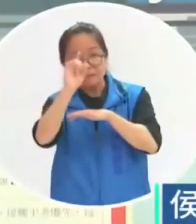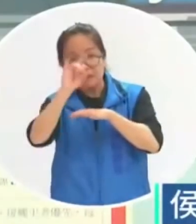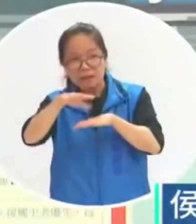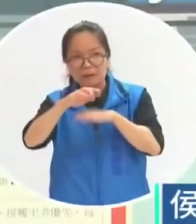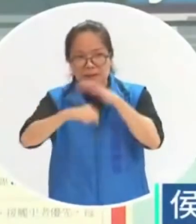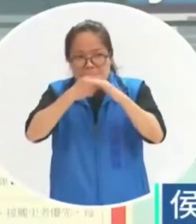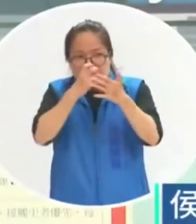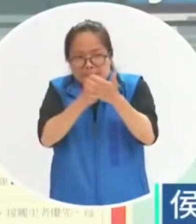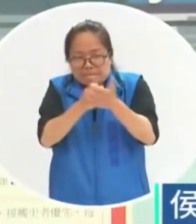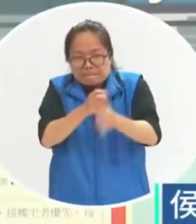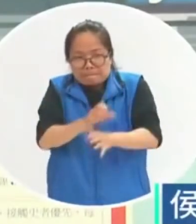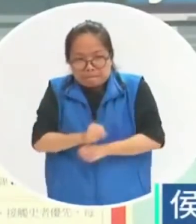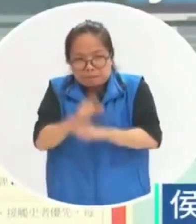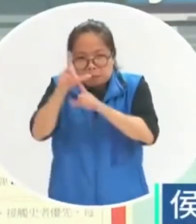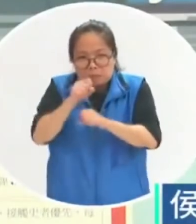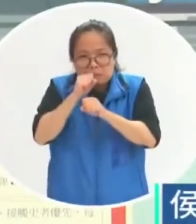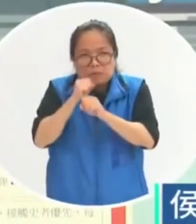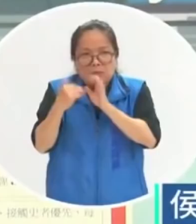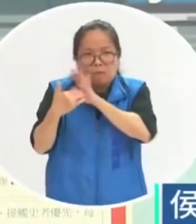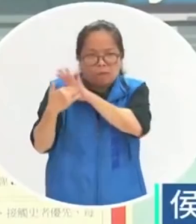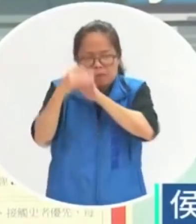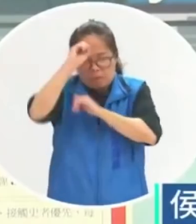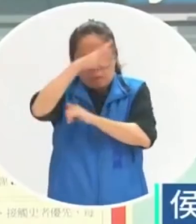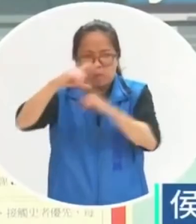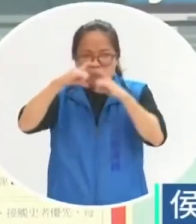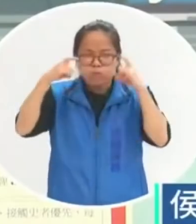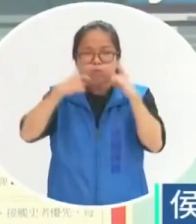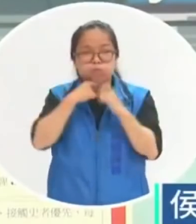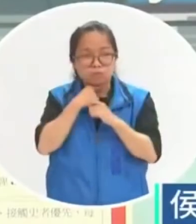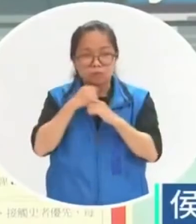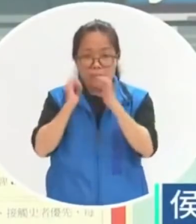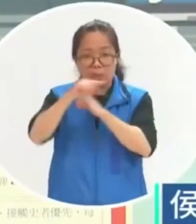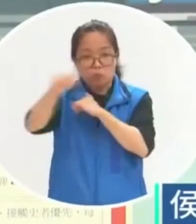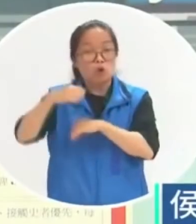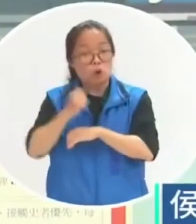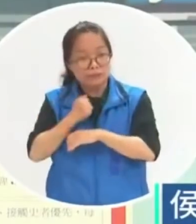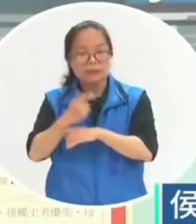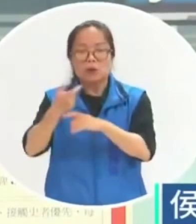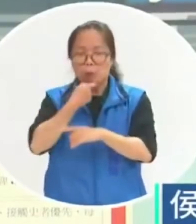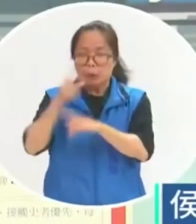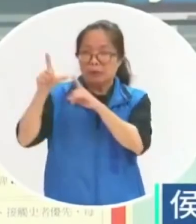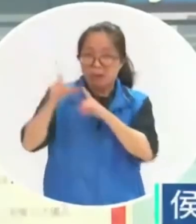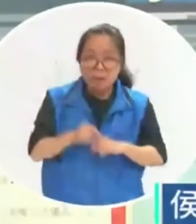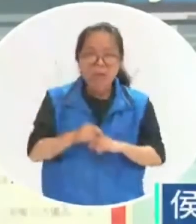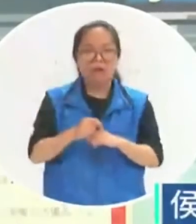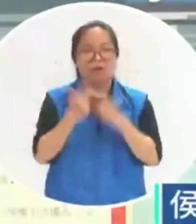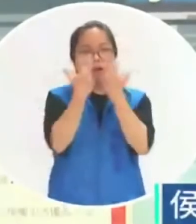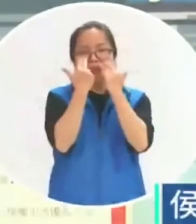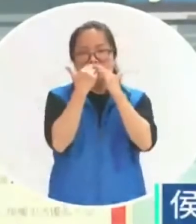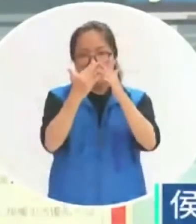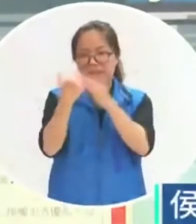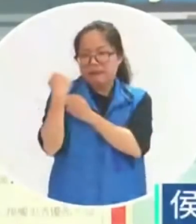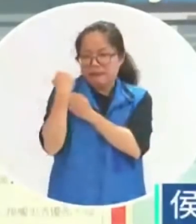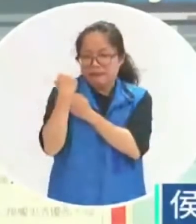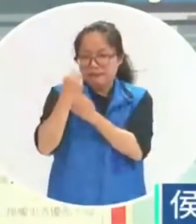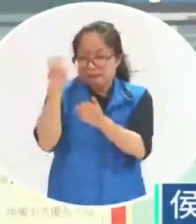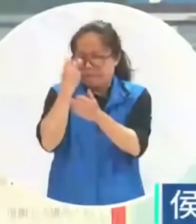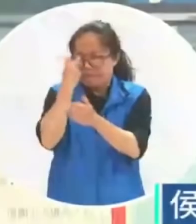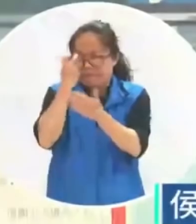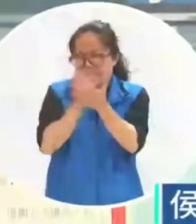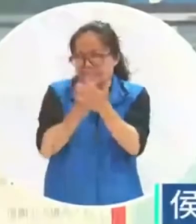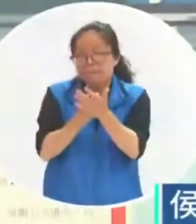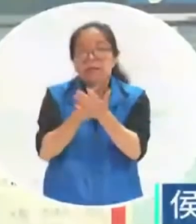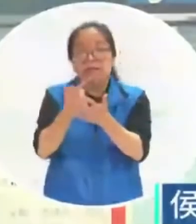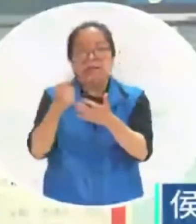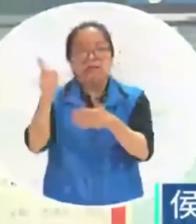更严谨的去落实防疫。只有让民众知道，民众愿意配合，新北市强力执行，我们才